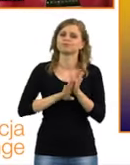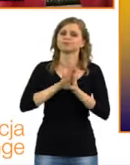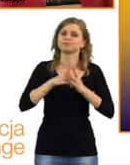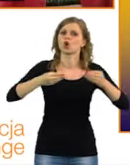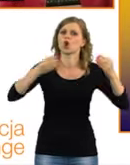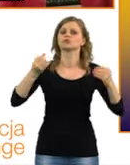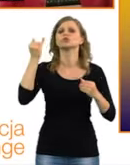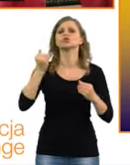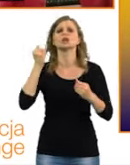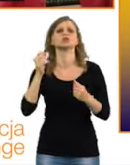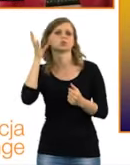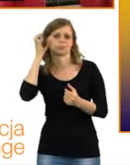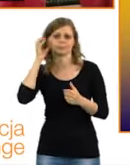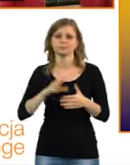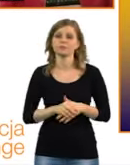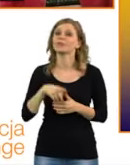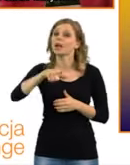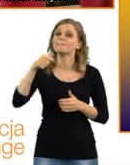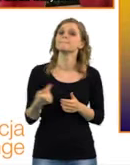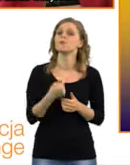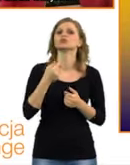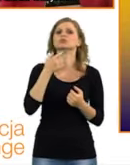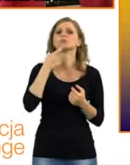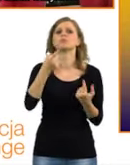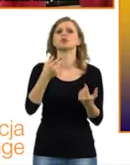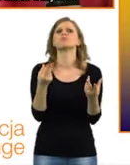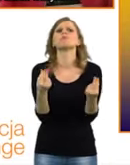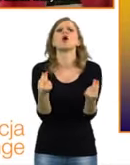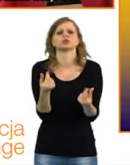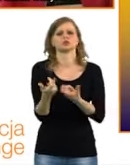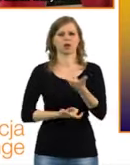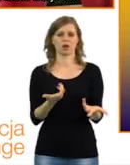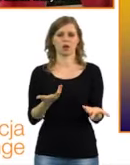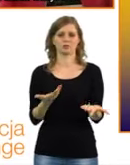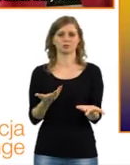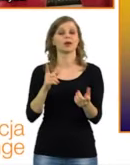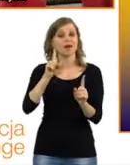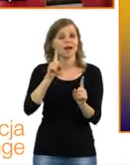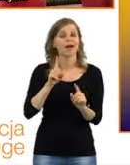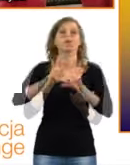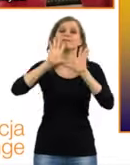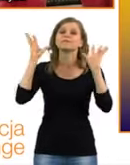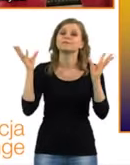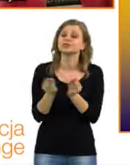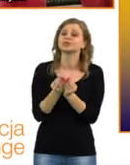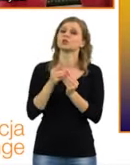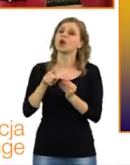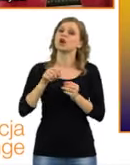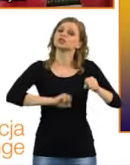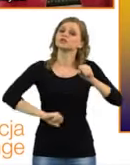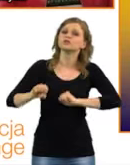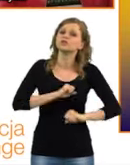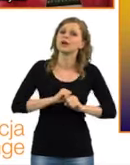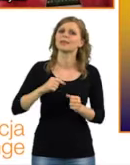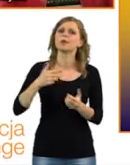dzieci. Musimy odpowiedzieć sobie na pytanie, po co to robimy? Przede wszystkim ćwiczenia służą